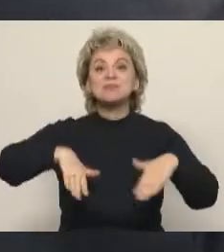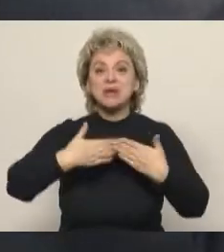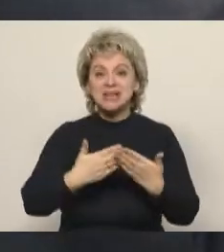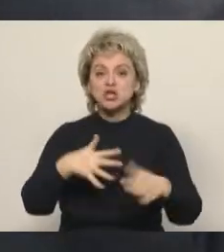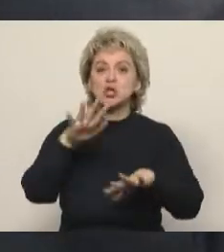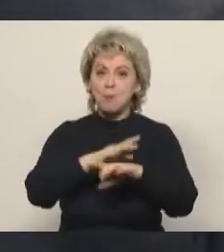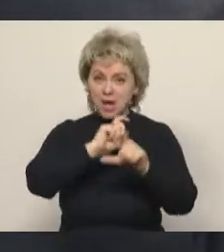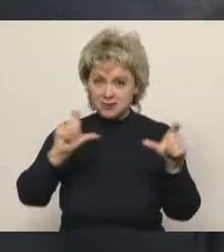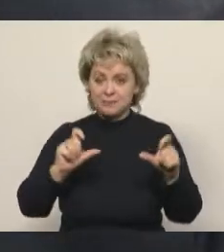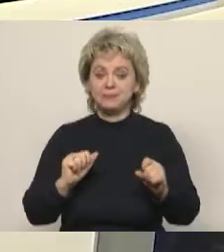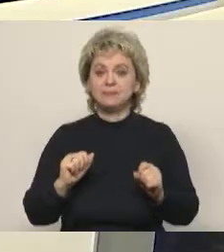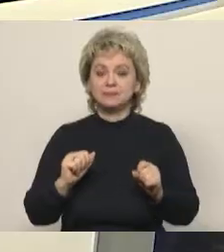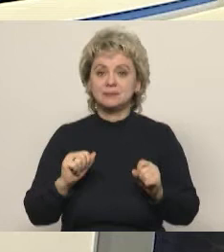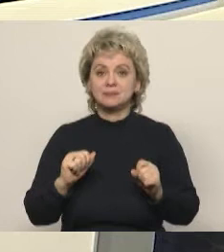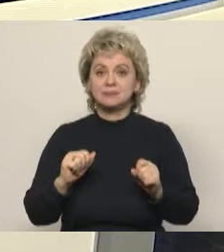предложение банка.